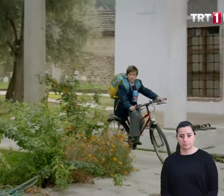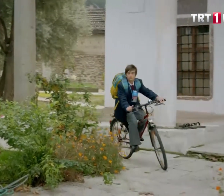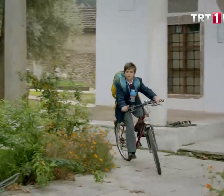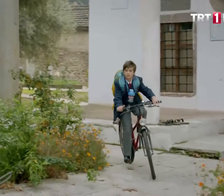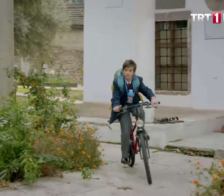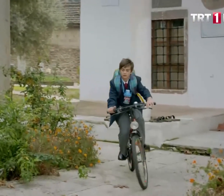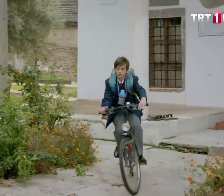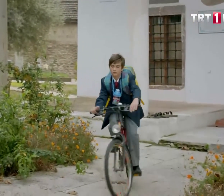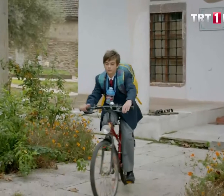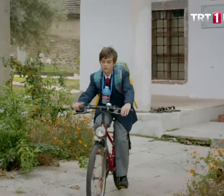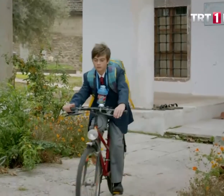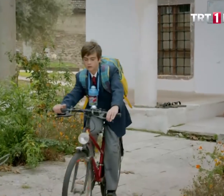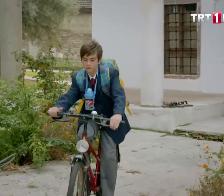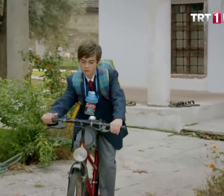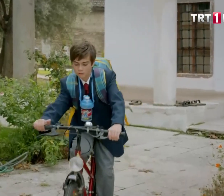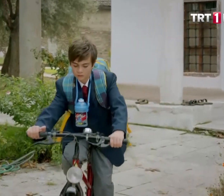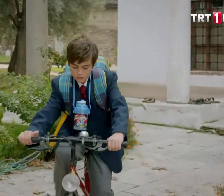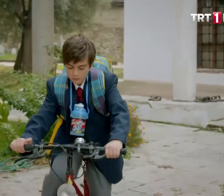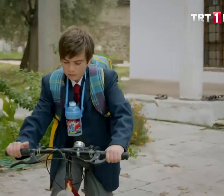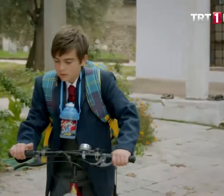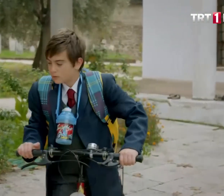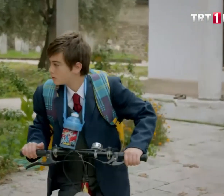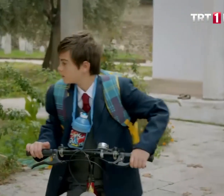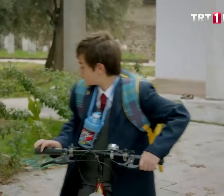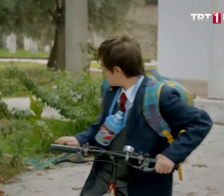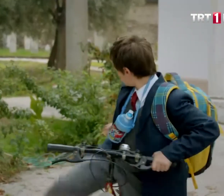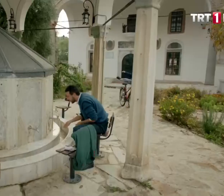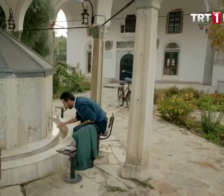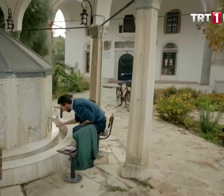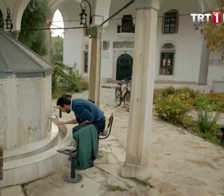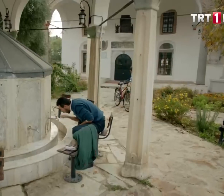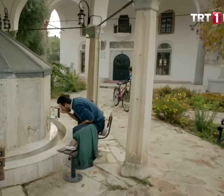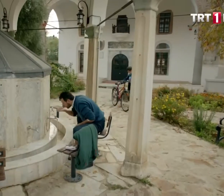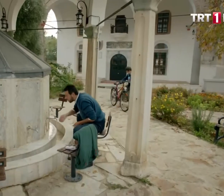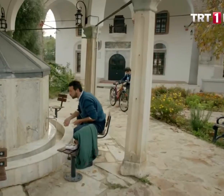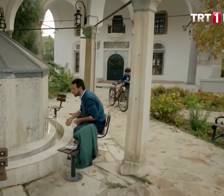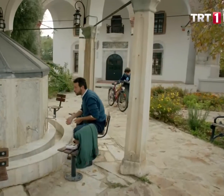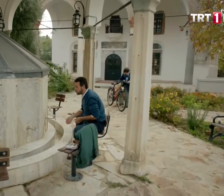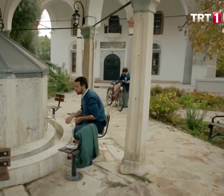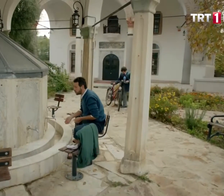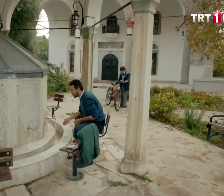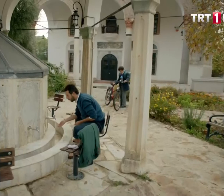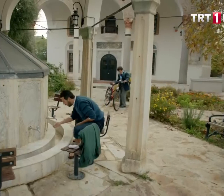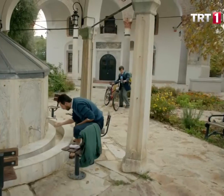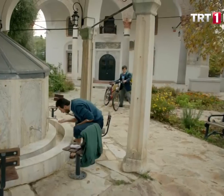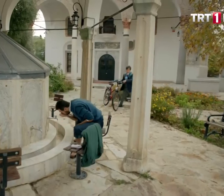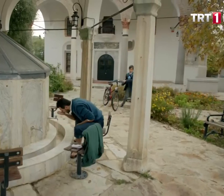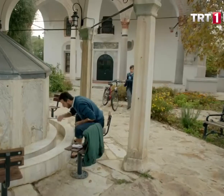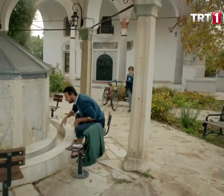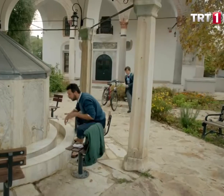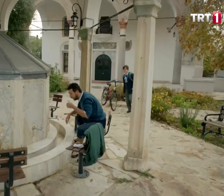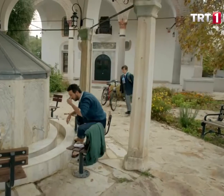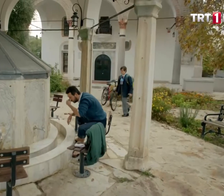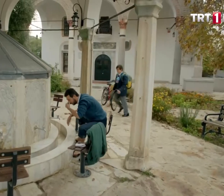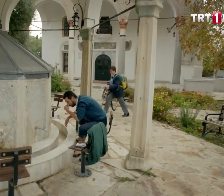geldi. Sırtında yeni okul çantası. Cemil tekrar abdest almaya başlamış. Ersin bisikletini kenara bırakıp yanına geldi. Oturağa